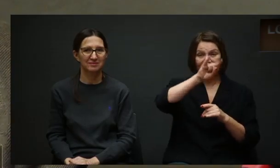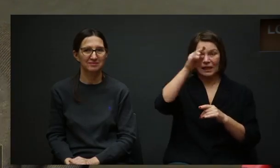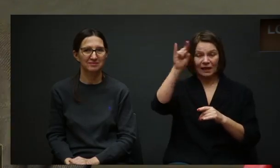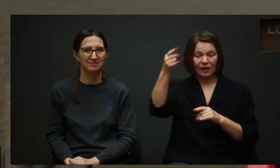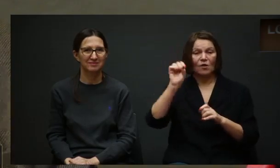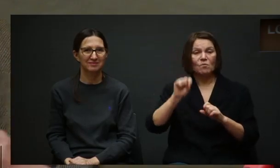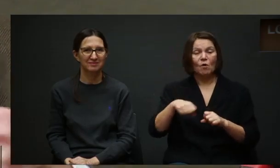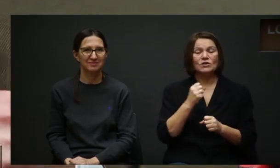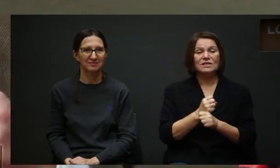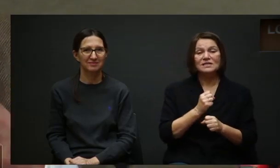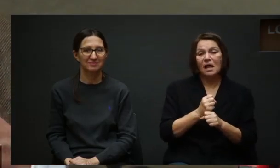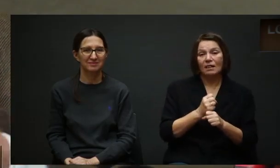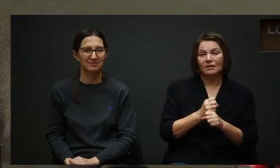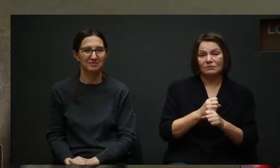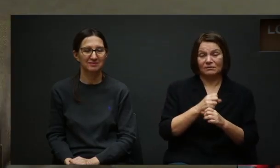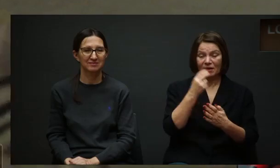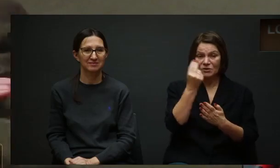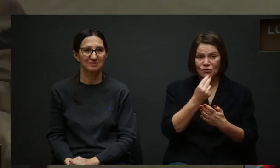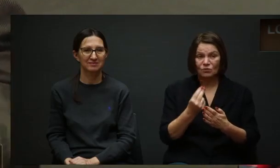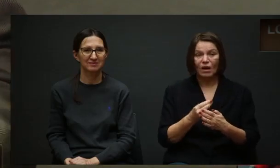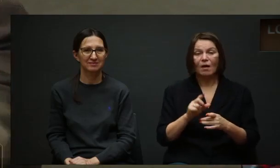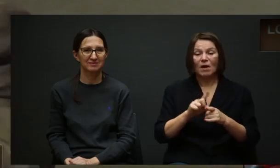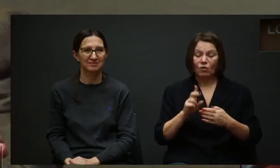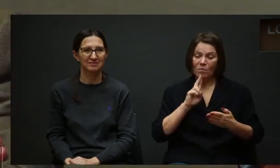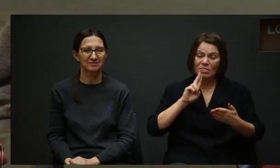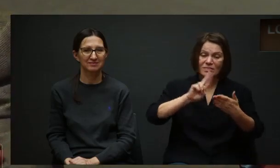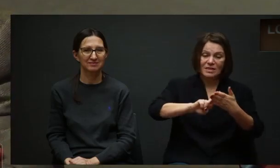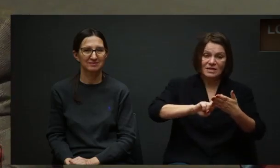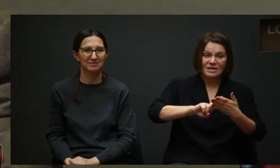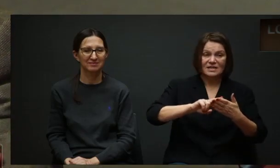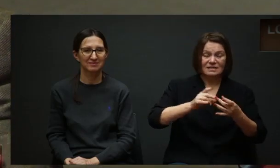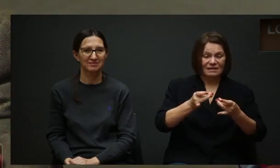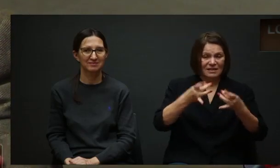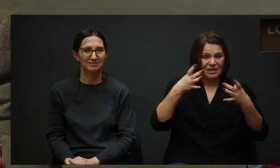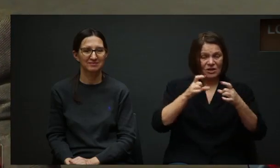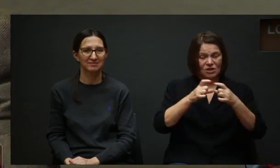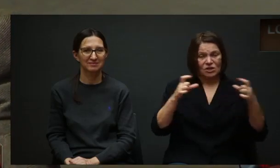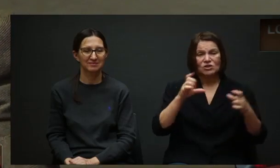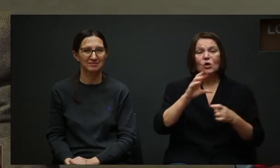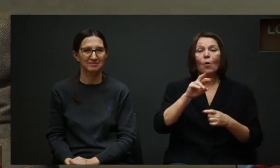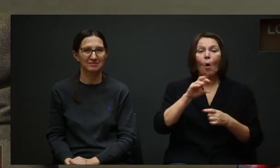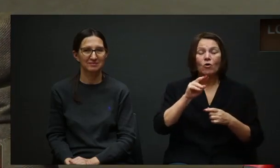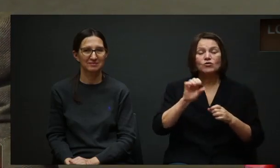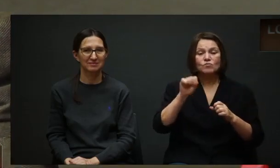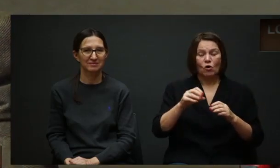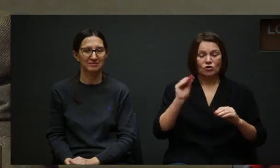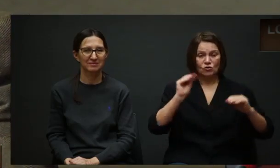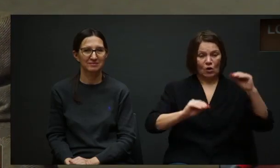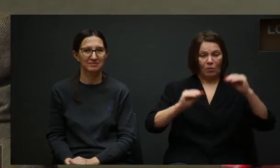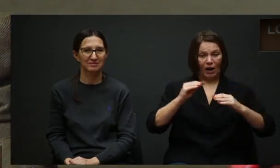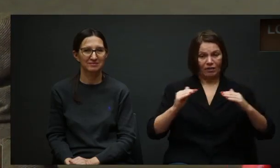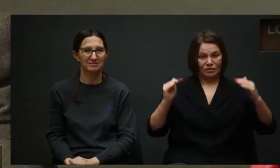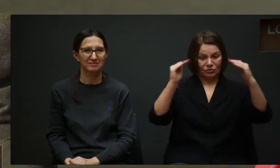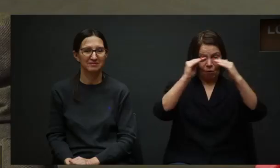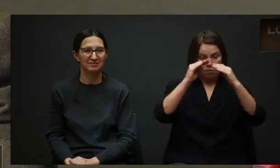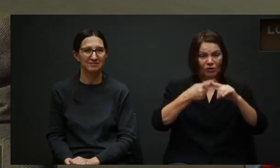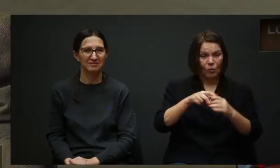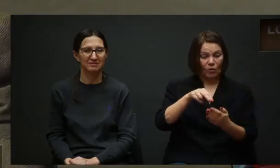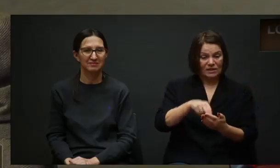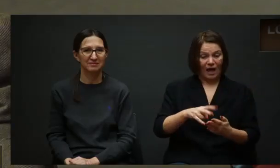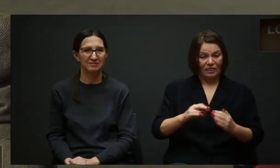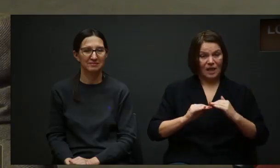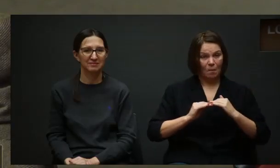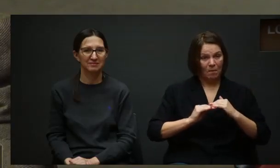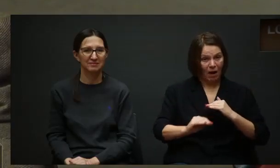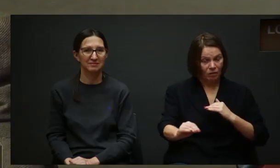окошками. Потом, украв у папы скотч, можно собрать из этих кусочков бумаги домик, стоящий на полу. Вот. В